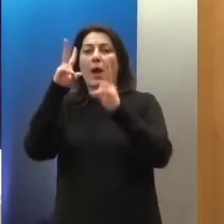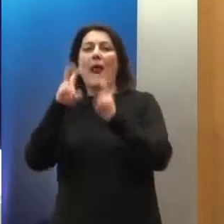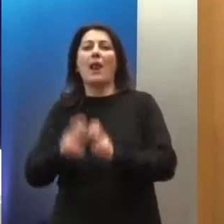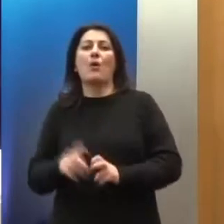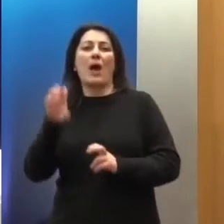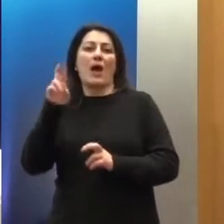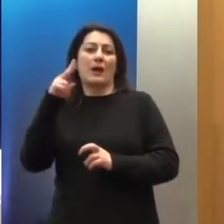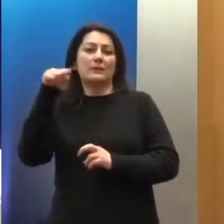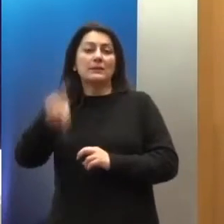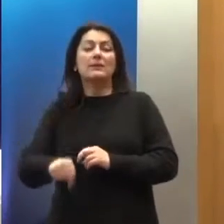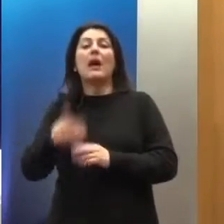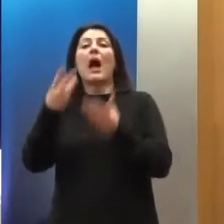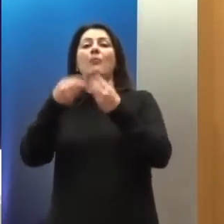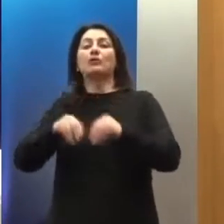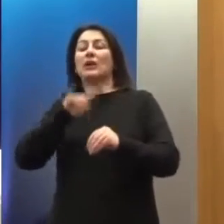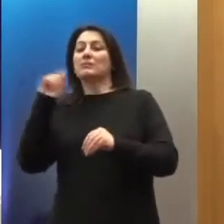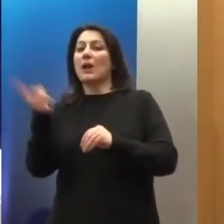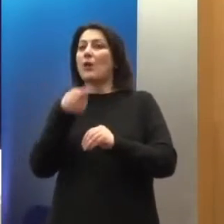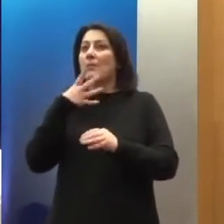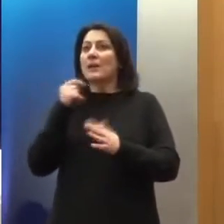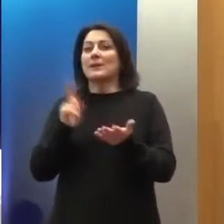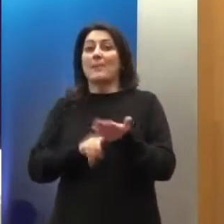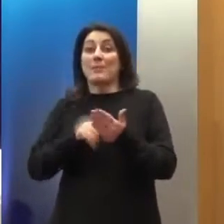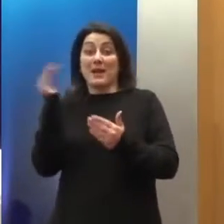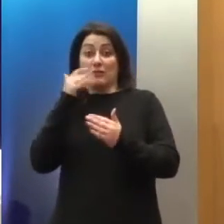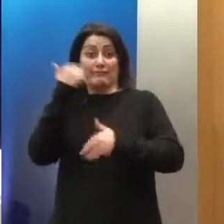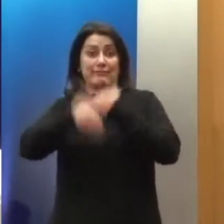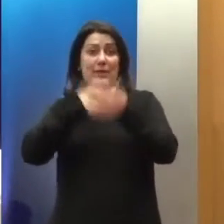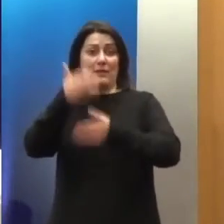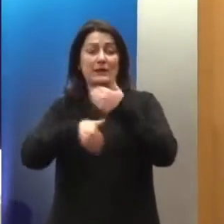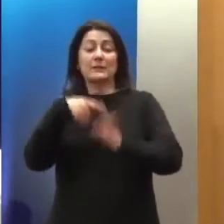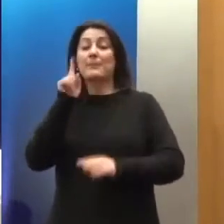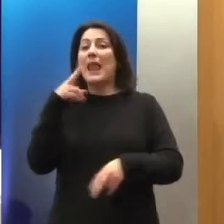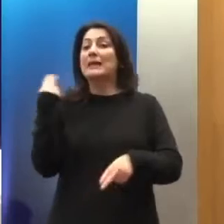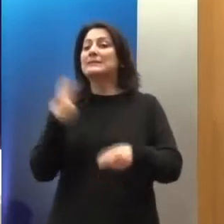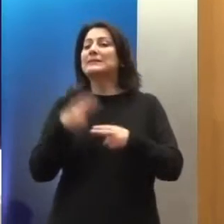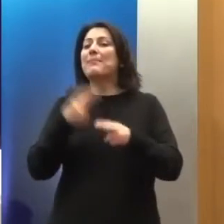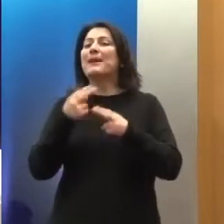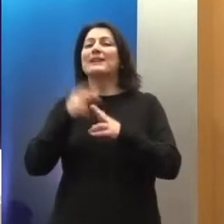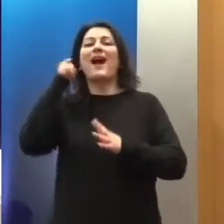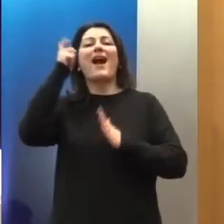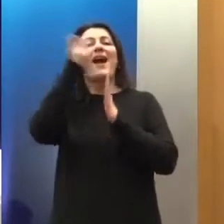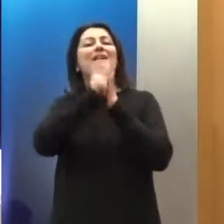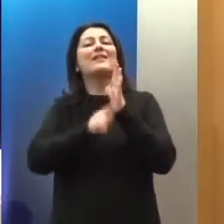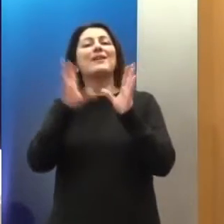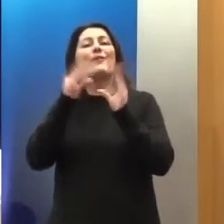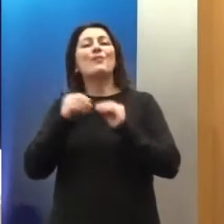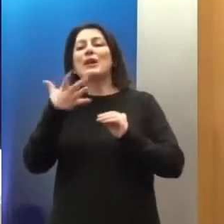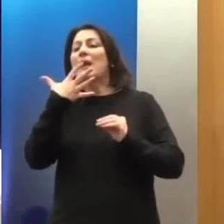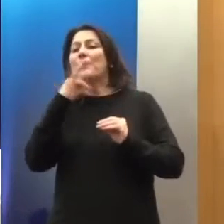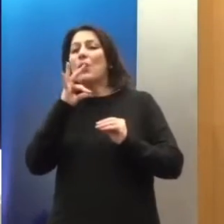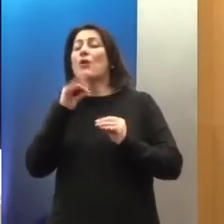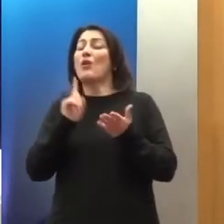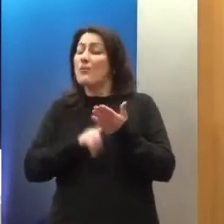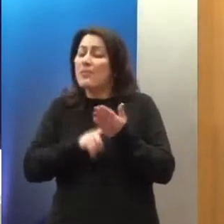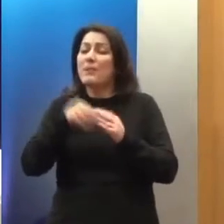να γίνει με μια σχετική γρήγορη διαδικασία. Είναι πολύ σημαντικό όμως οι αιτιολογικές εκθέσεις, όπως και έγινε μετά, να εξηγούν αυτά